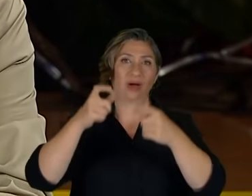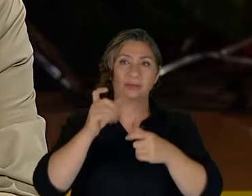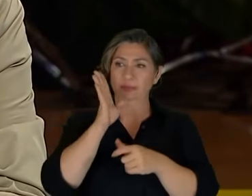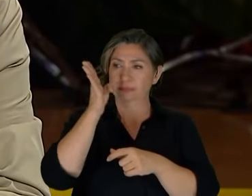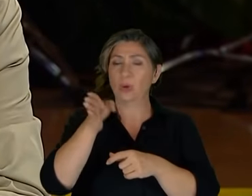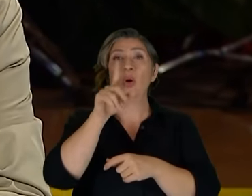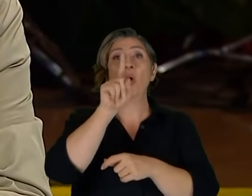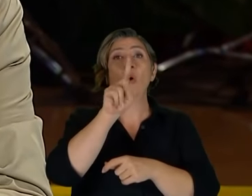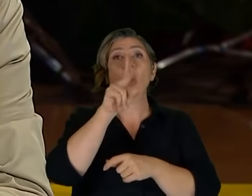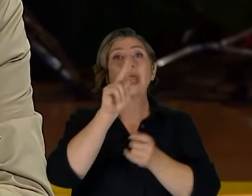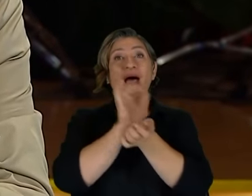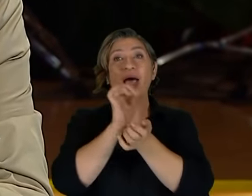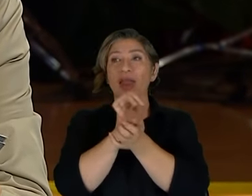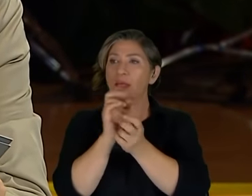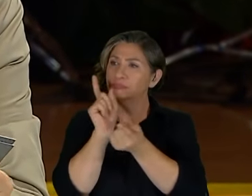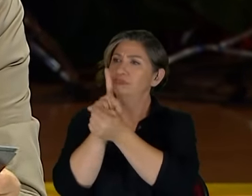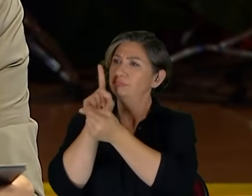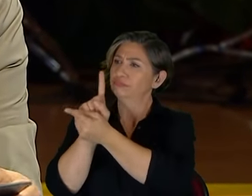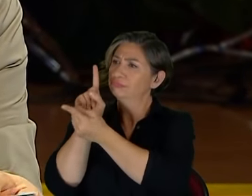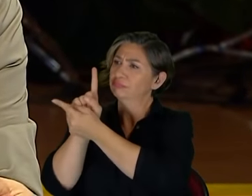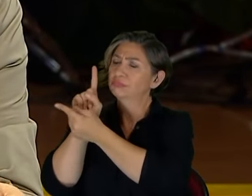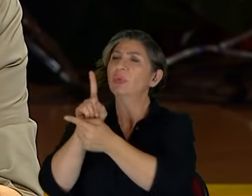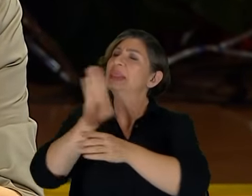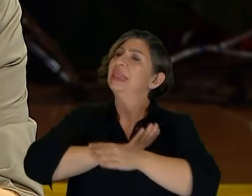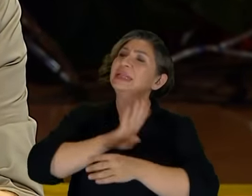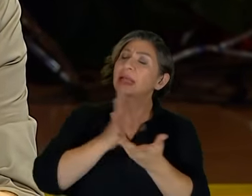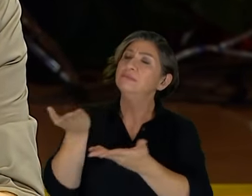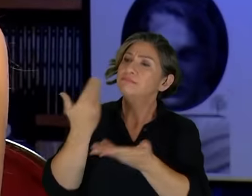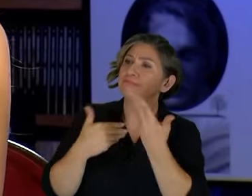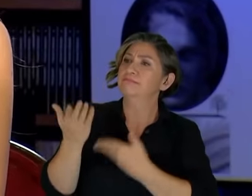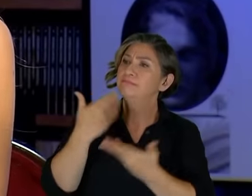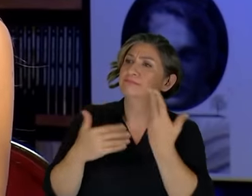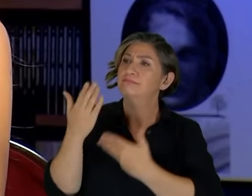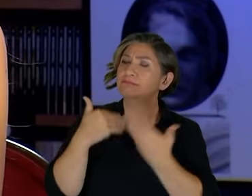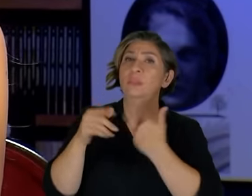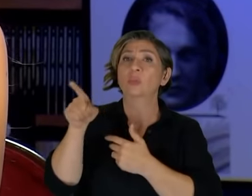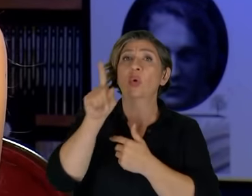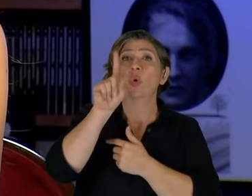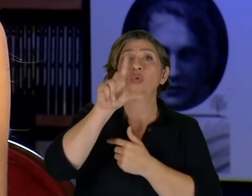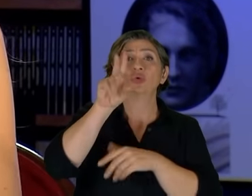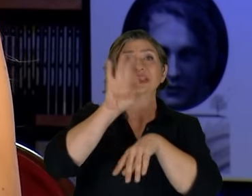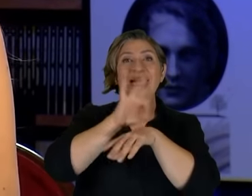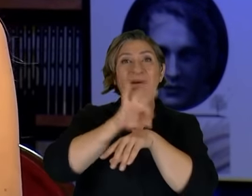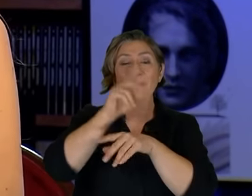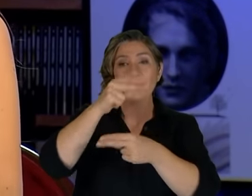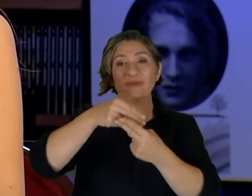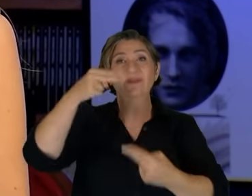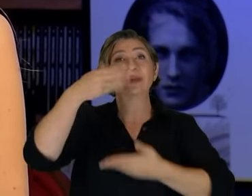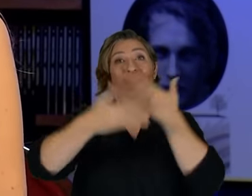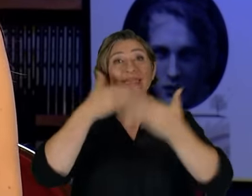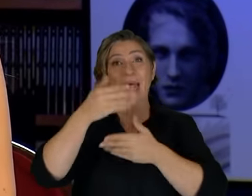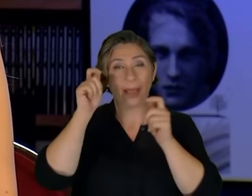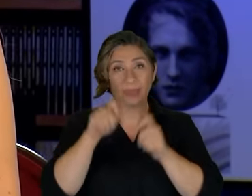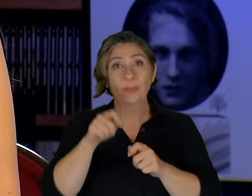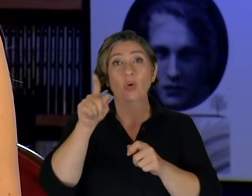Zanzibar'da da 12 aileyle bir araya geldim ve dertlerini dinledim. Bunlardan 13 dakikalık olan bir belgesel çıkarttım. O